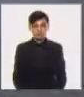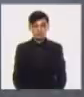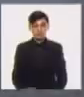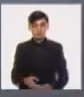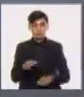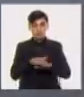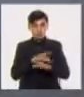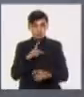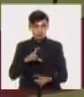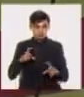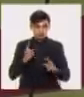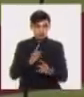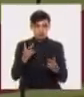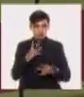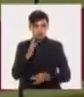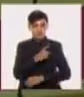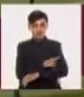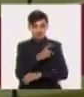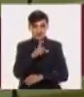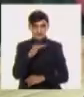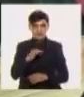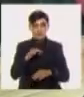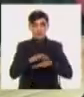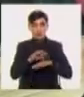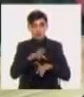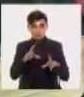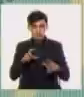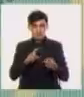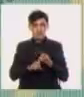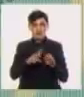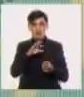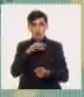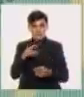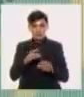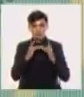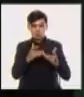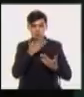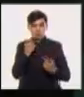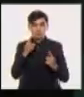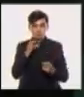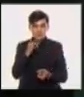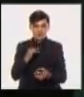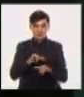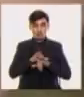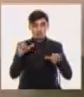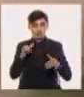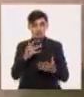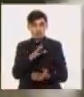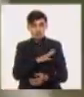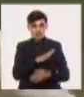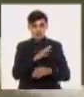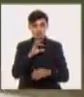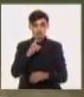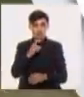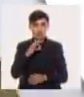Как долго людям приходится ждать медиков? По каким причинам заболевших симптомами ковид не госпитализируют? И насколько увеличилась нагрузка на